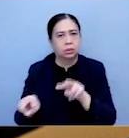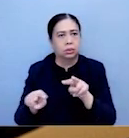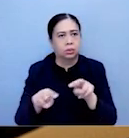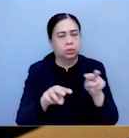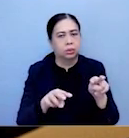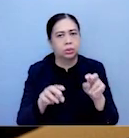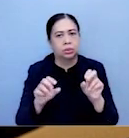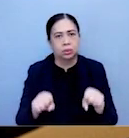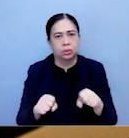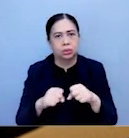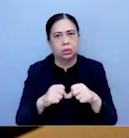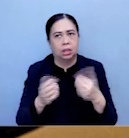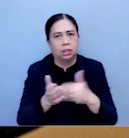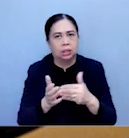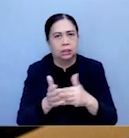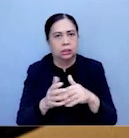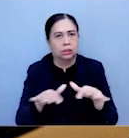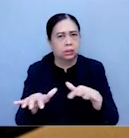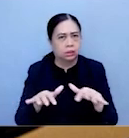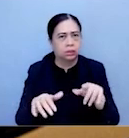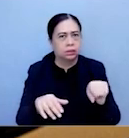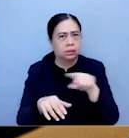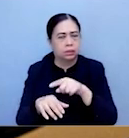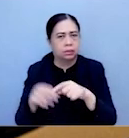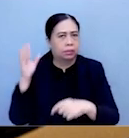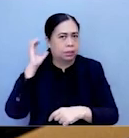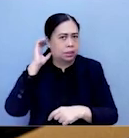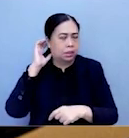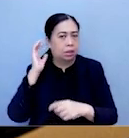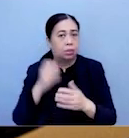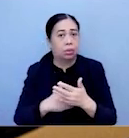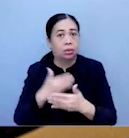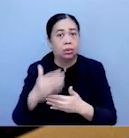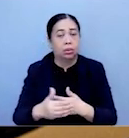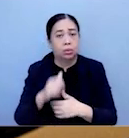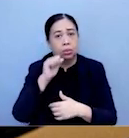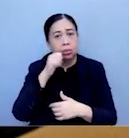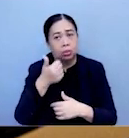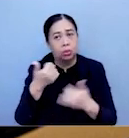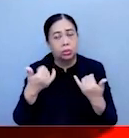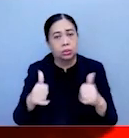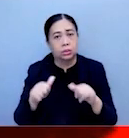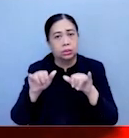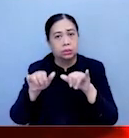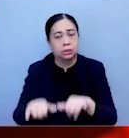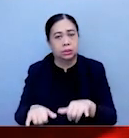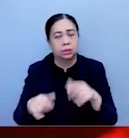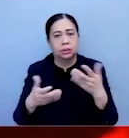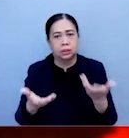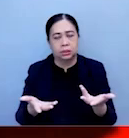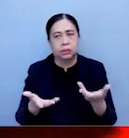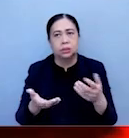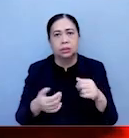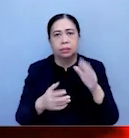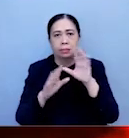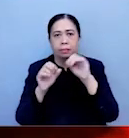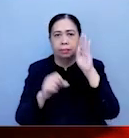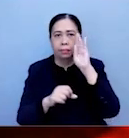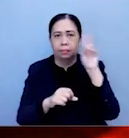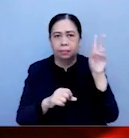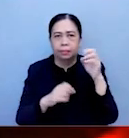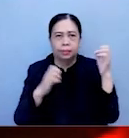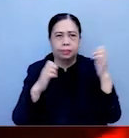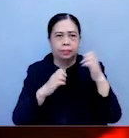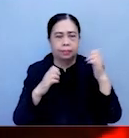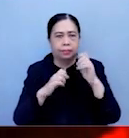yung posibleng aftermath dyan sa Mindanao. Samantala, bukas, dito pa rin mananatili sa Hawaii si Pangulong Bongbong Marcos at